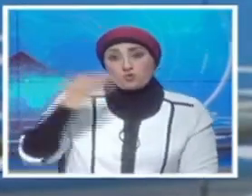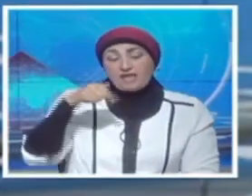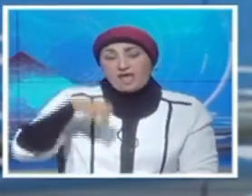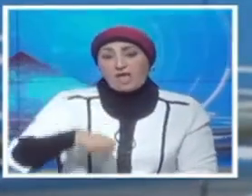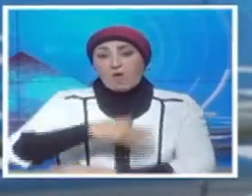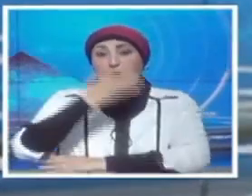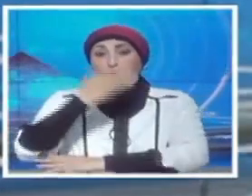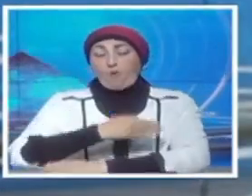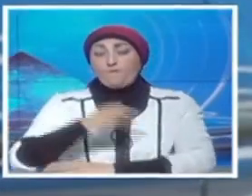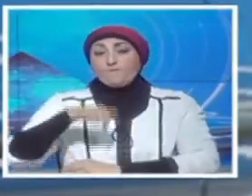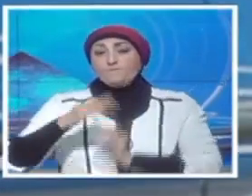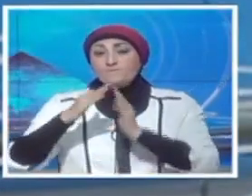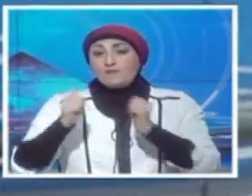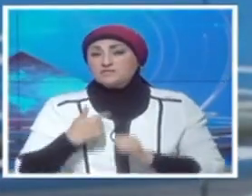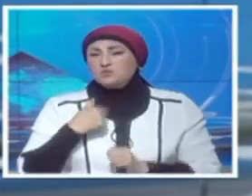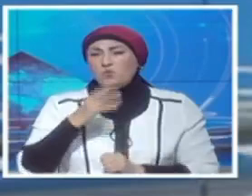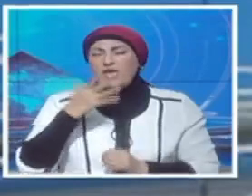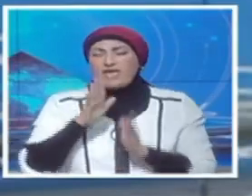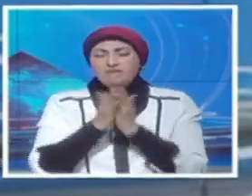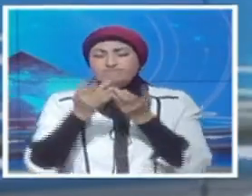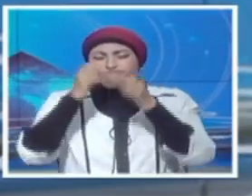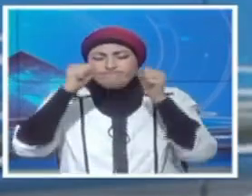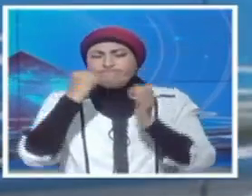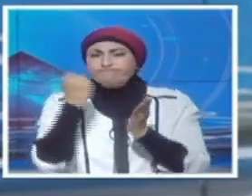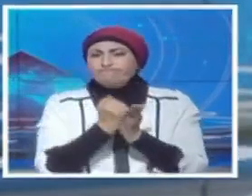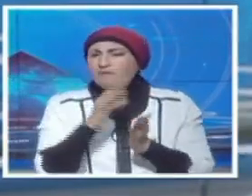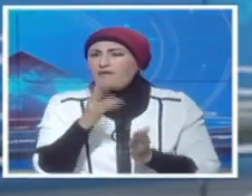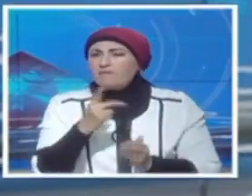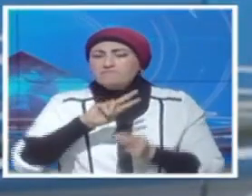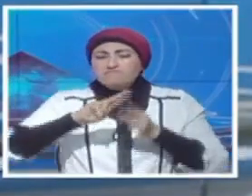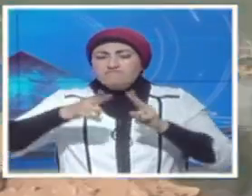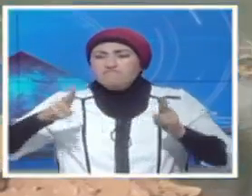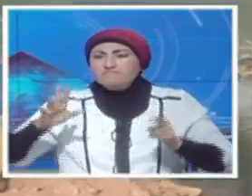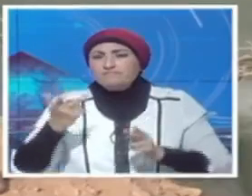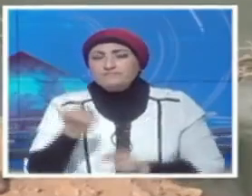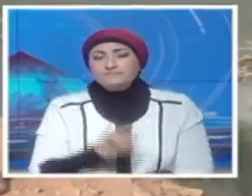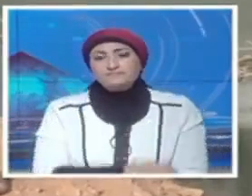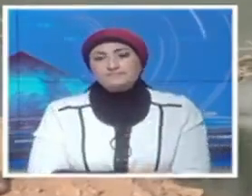السودان، وما هي أهم الجنسيات العابرة غير السودانيين؟